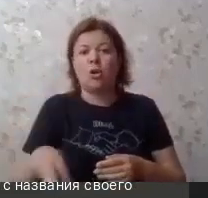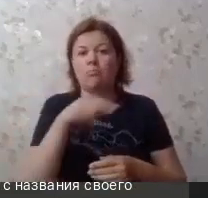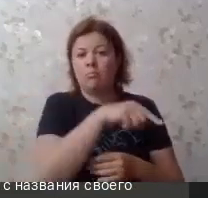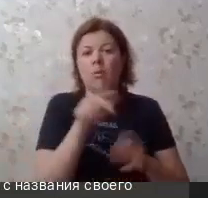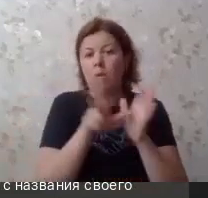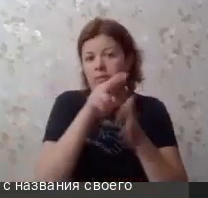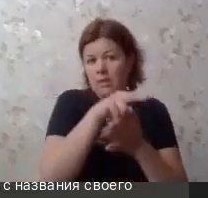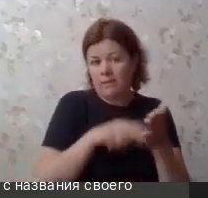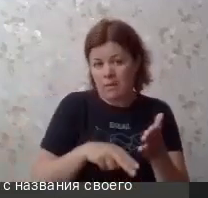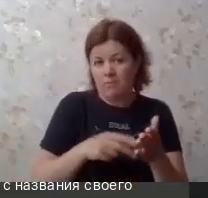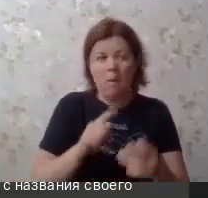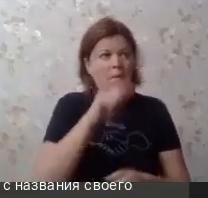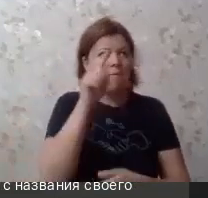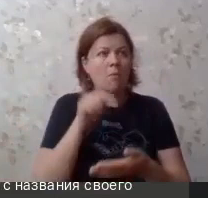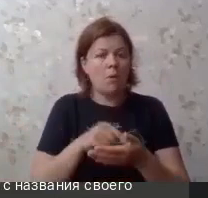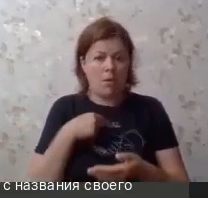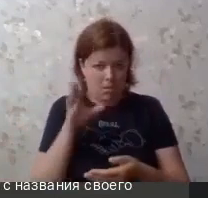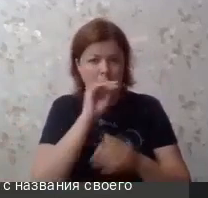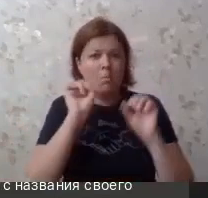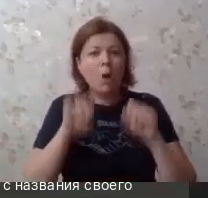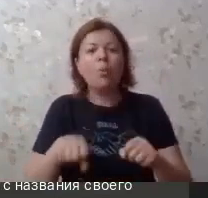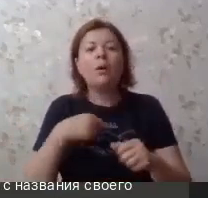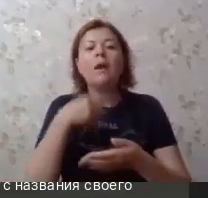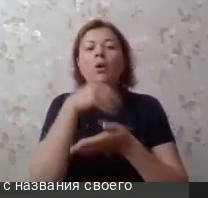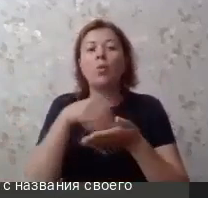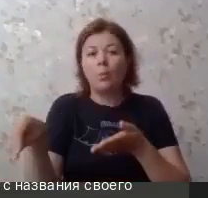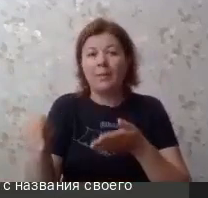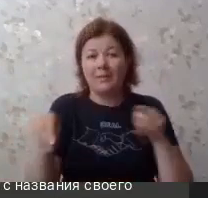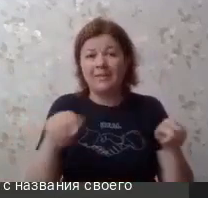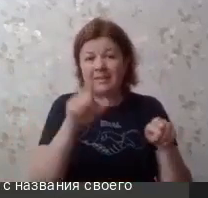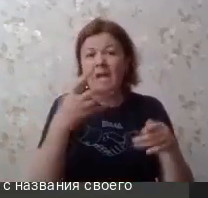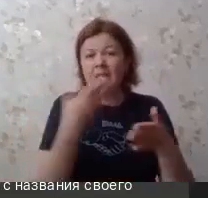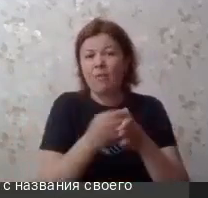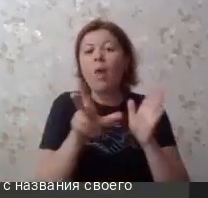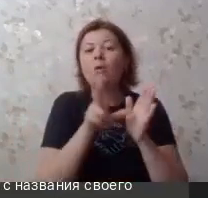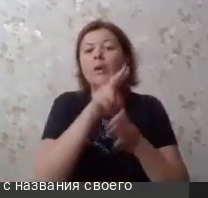а смогу ли я, так сказать, купить за сертификат,